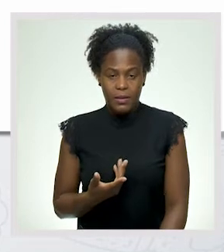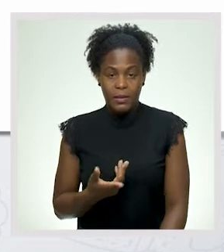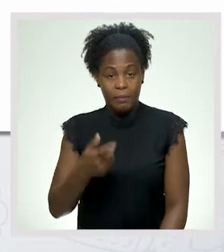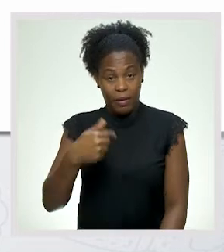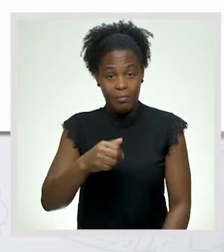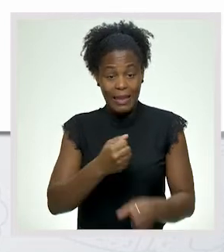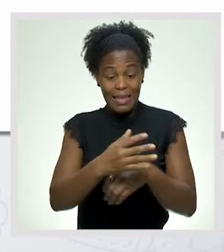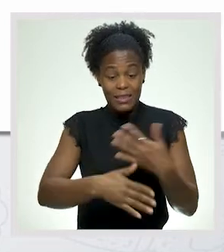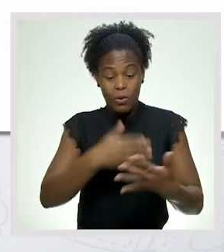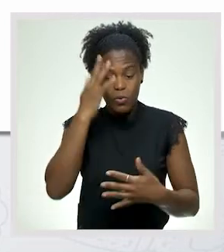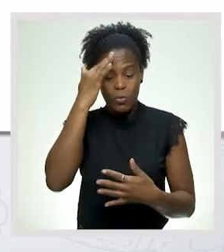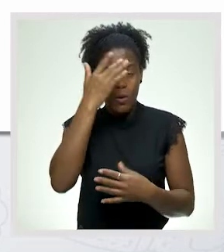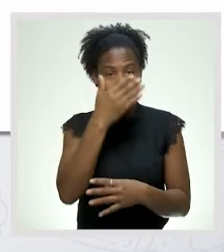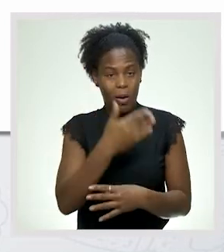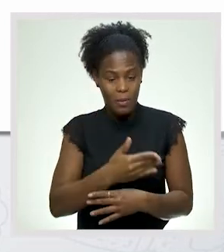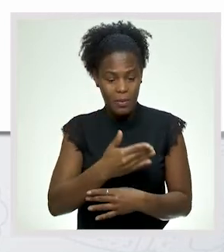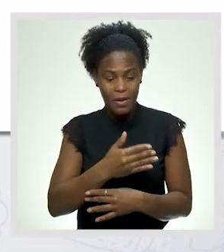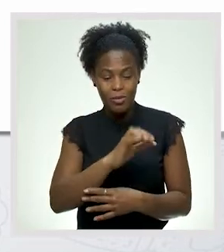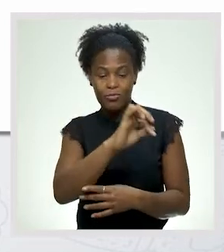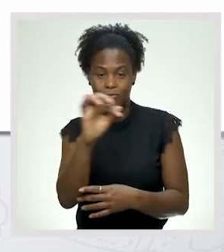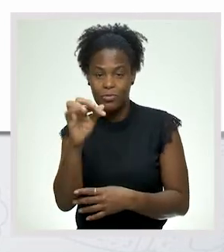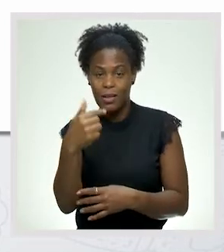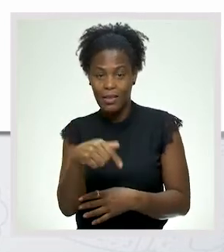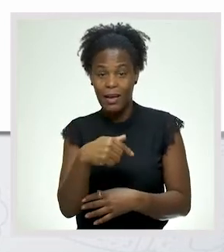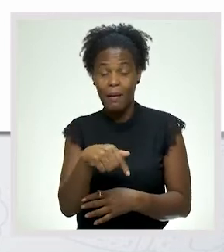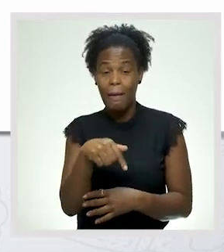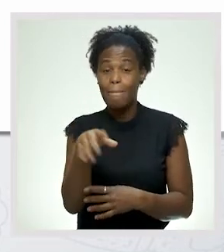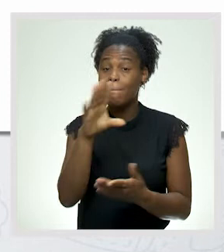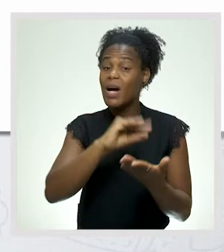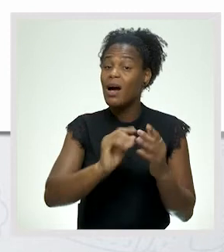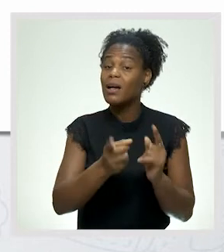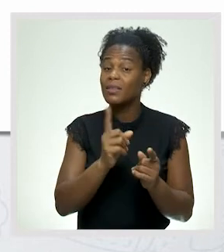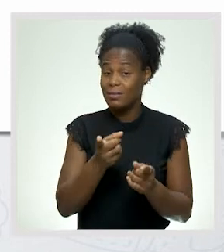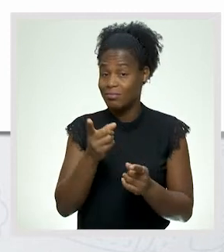action 1, vous avez le plus que parfait.